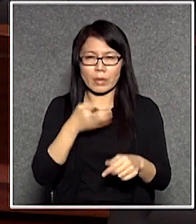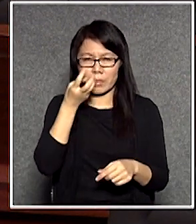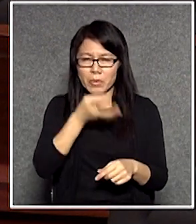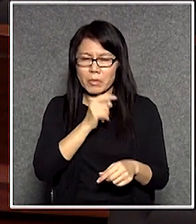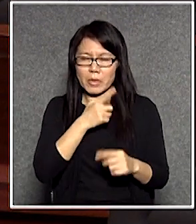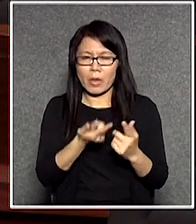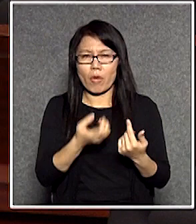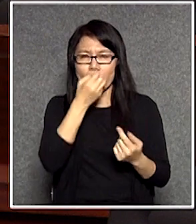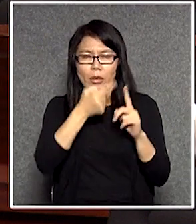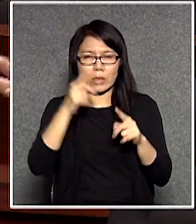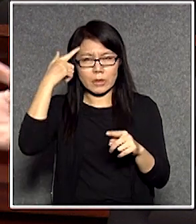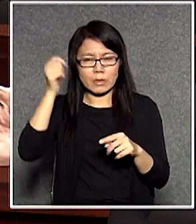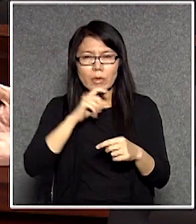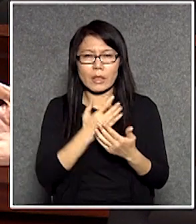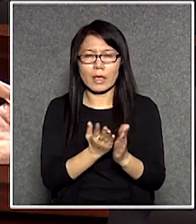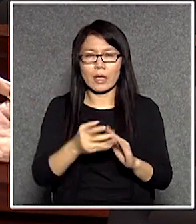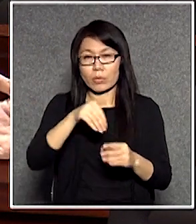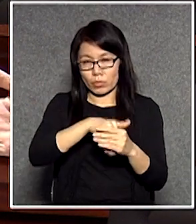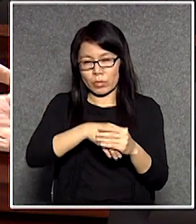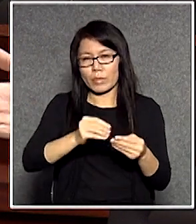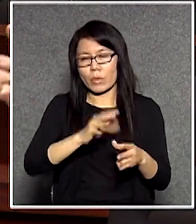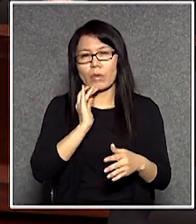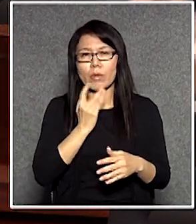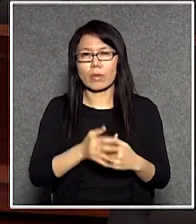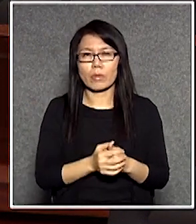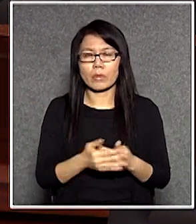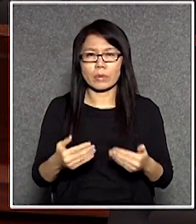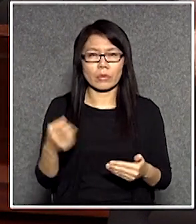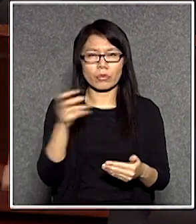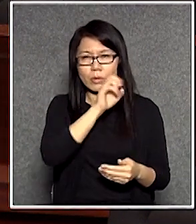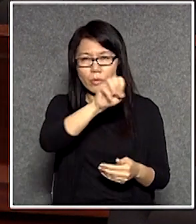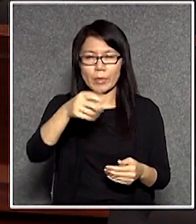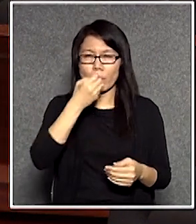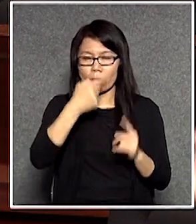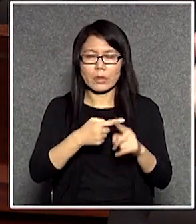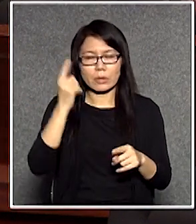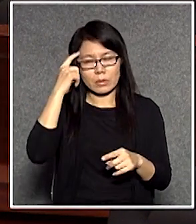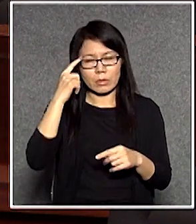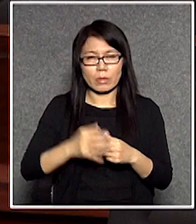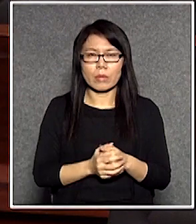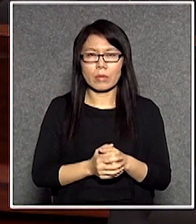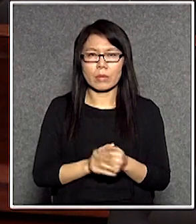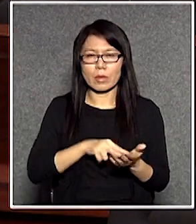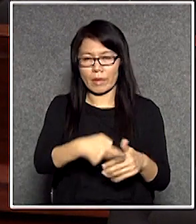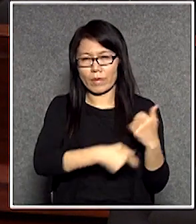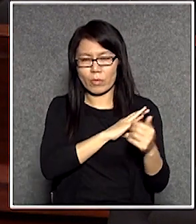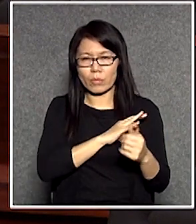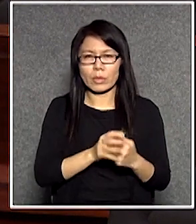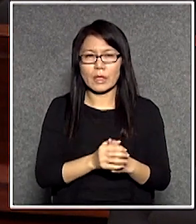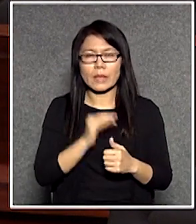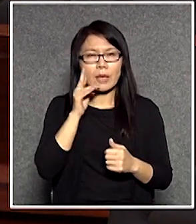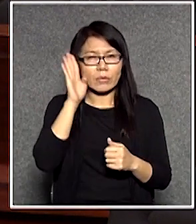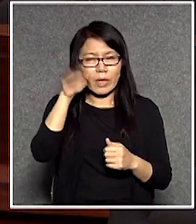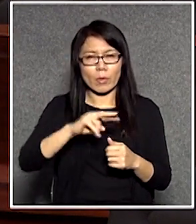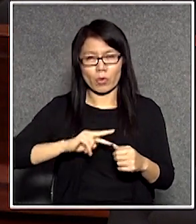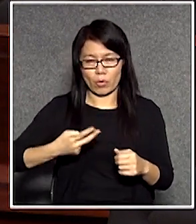慧，大個市民的選票是這樣。我現在再次呼籲香港市民，立法會如果你有希望見到改變，